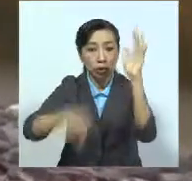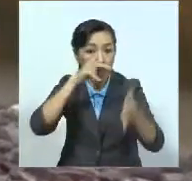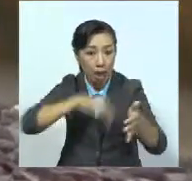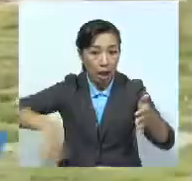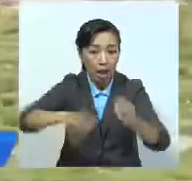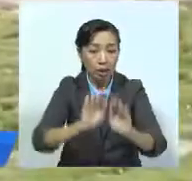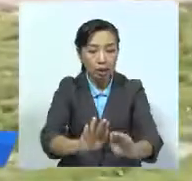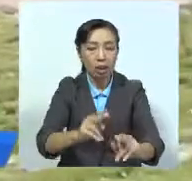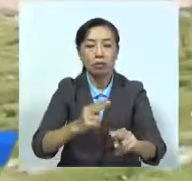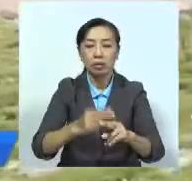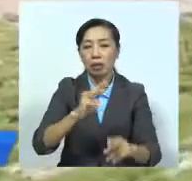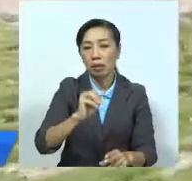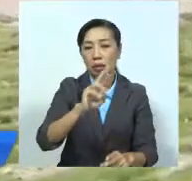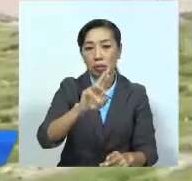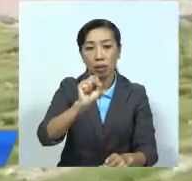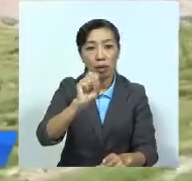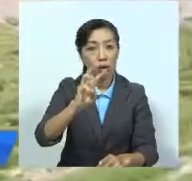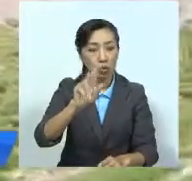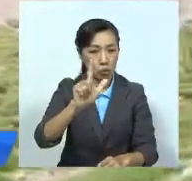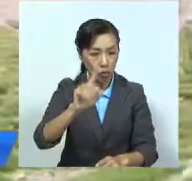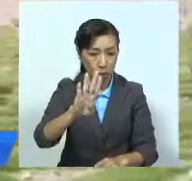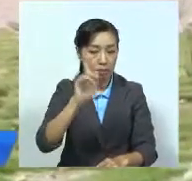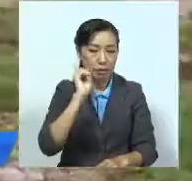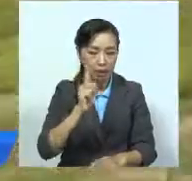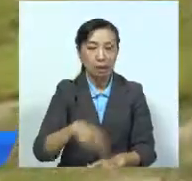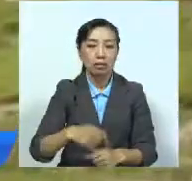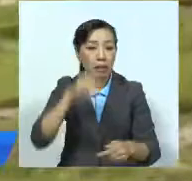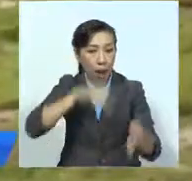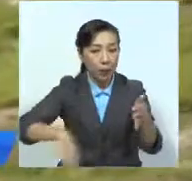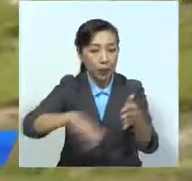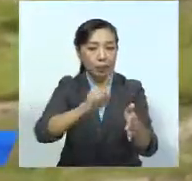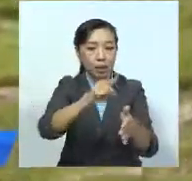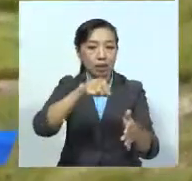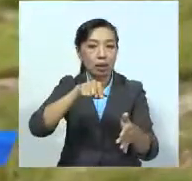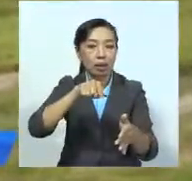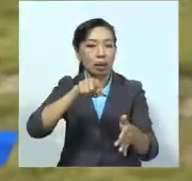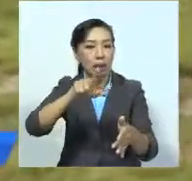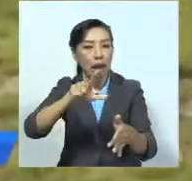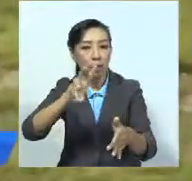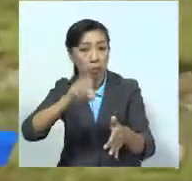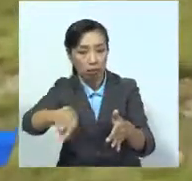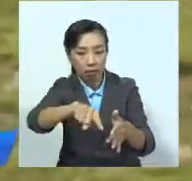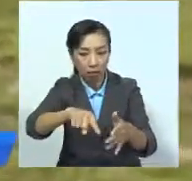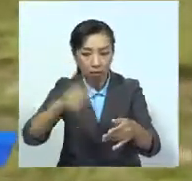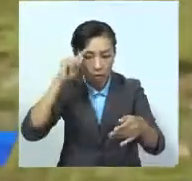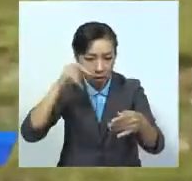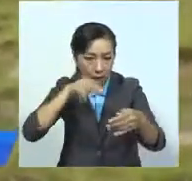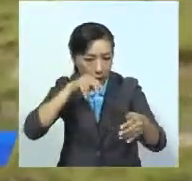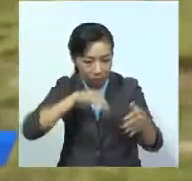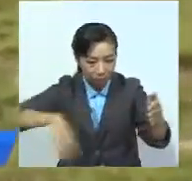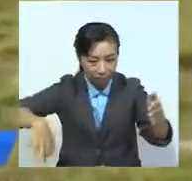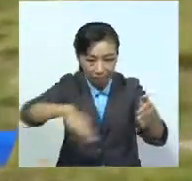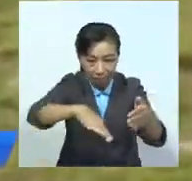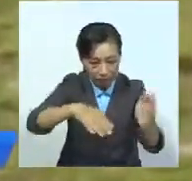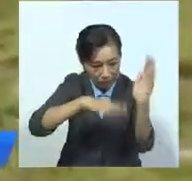สวบความจุ 1.6 ล้านลูกบาศก์เมตรที่หมู่4บ้านมรสวบตำบลชัยเกษมเกิดรอยรั่ว3จุดด้านใต้